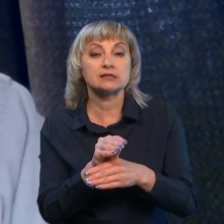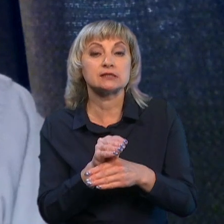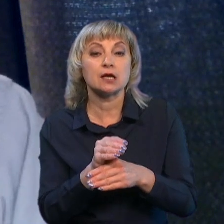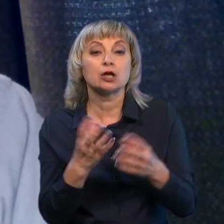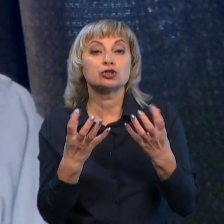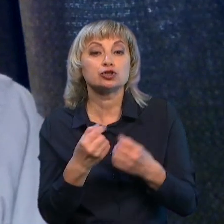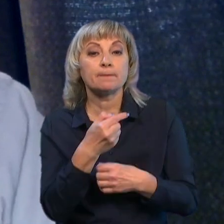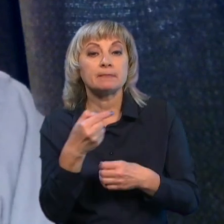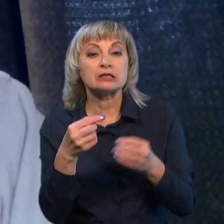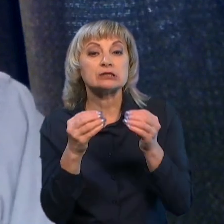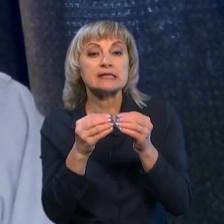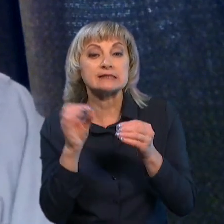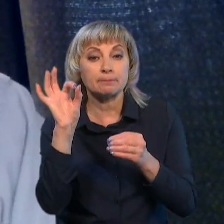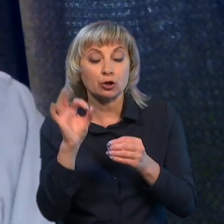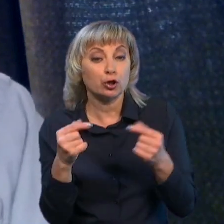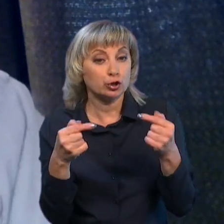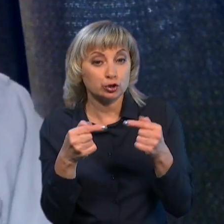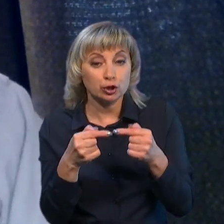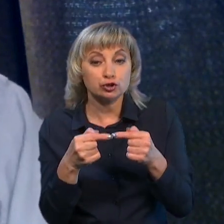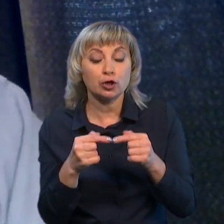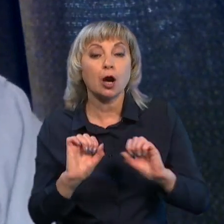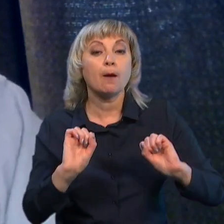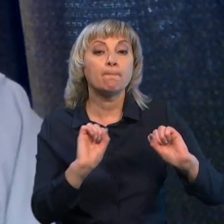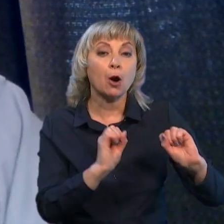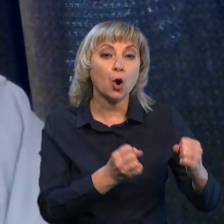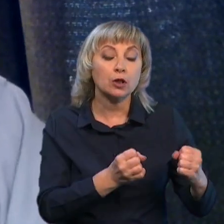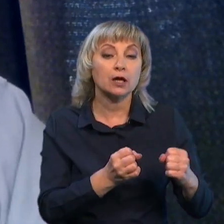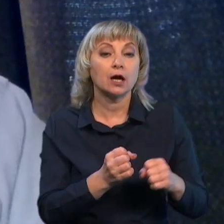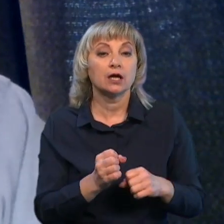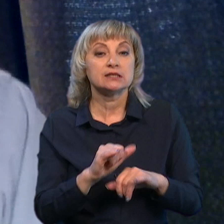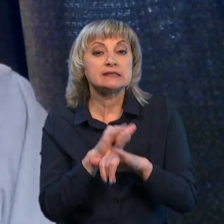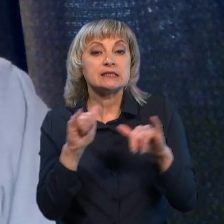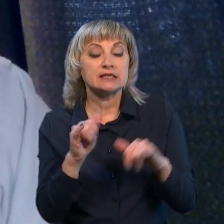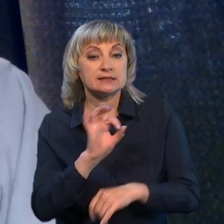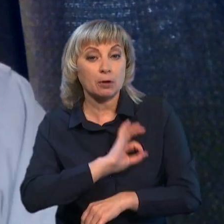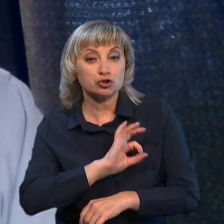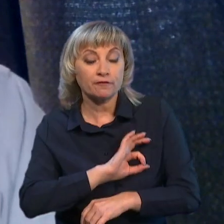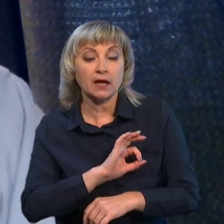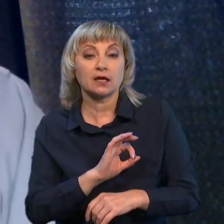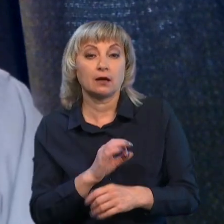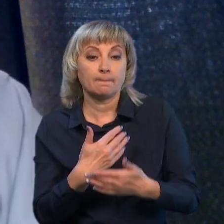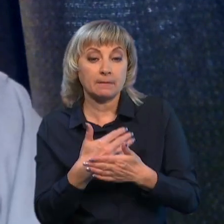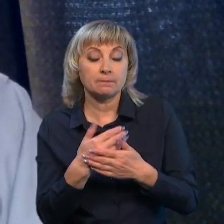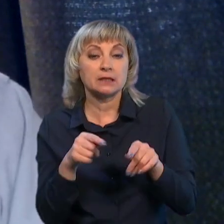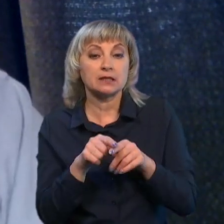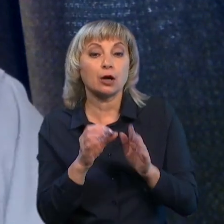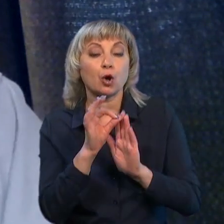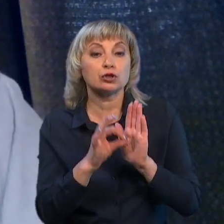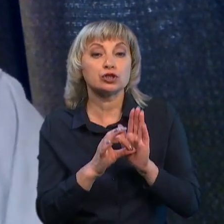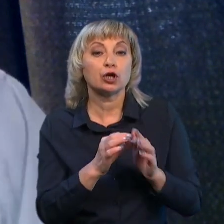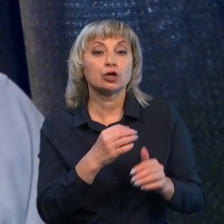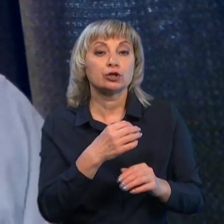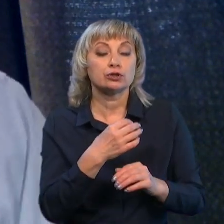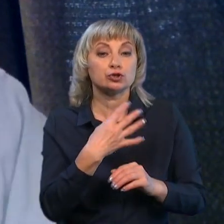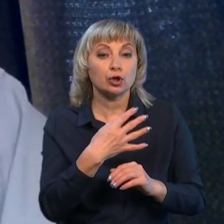додасть ще десь мінус 10%, це точно. Тобто похолодання, тобто ріст споживання. Тобто десь приблизно, я би так оцінював, от 40%, 60%